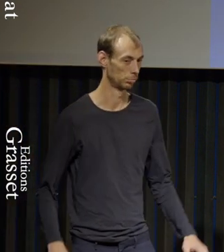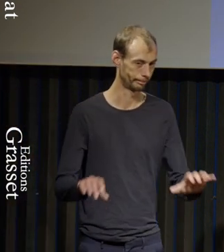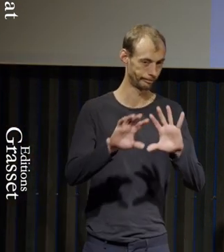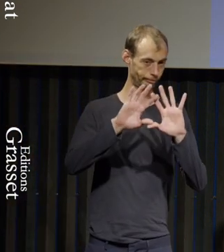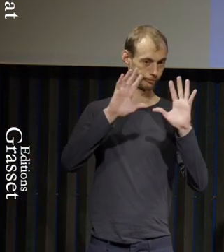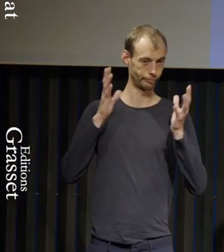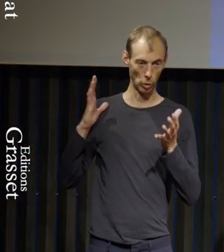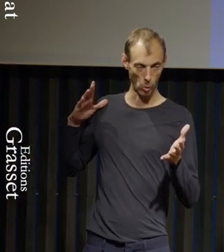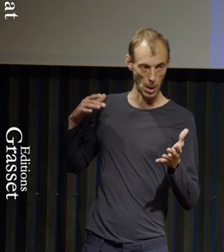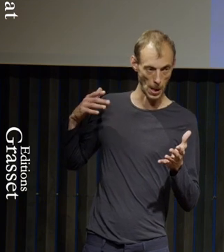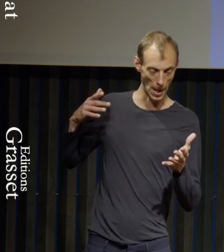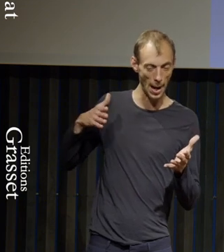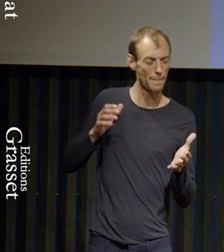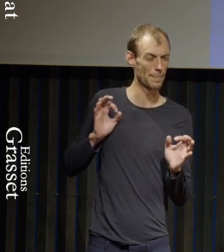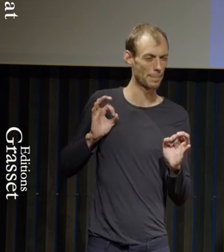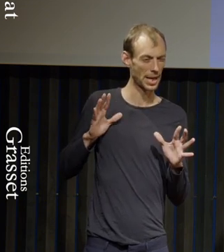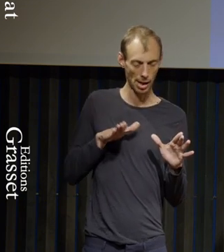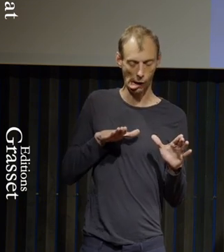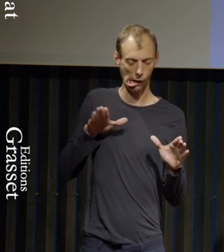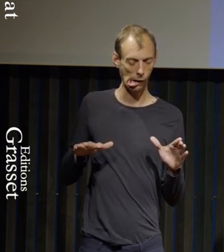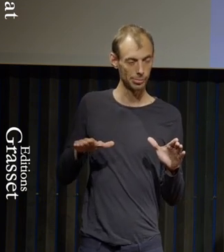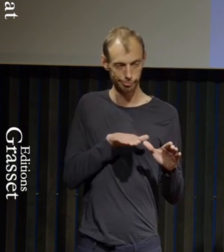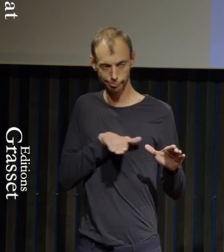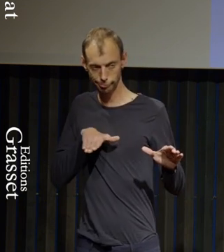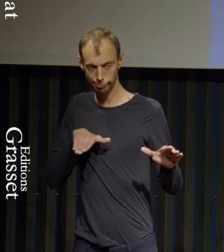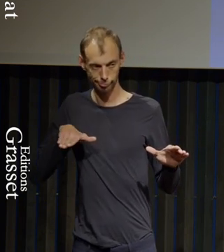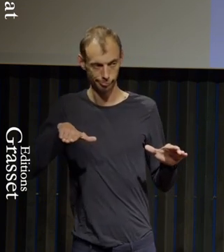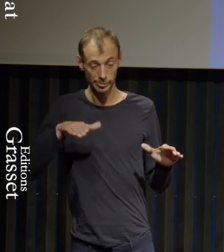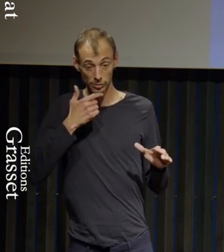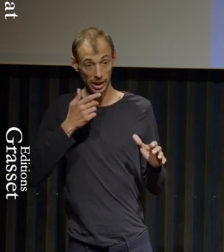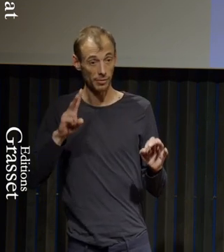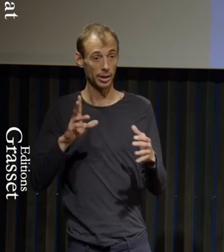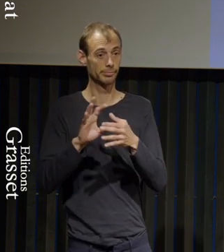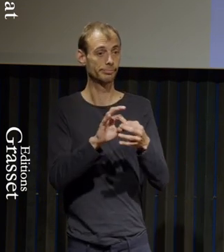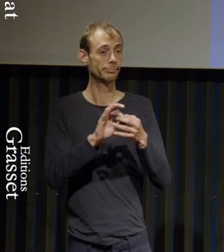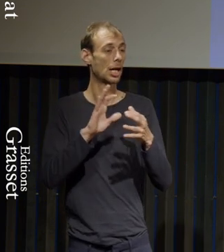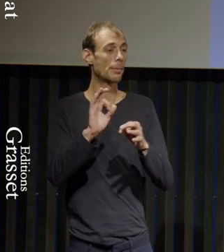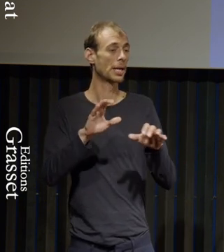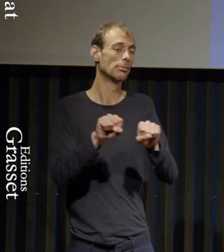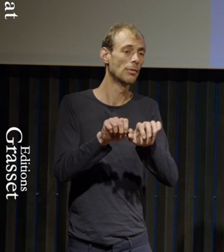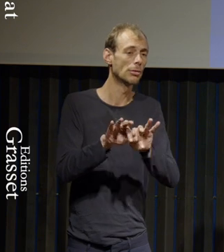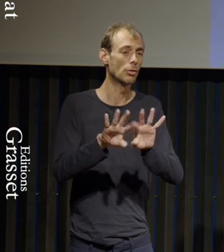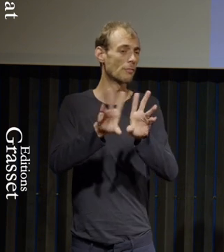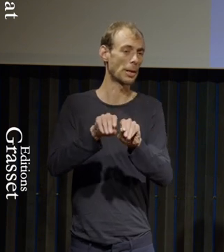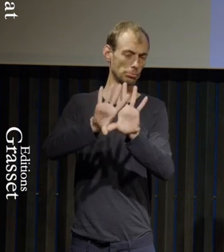lien de superposition, c'est un lien de parenté. Et ce lien de parenté, il s'inscrit dans notre